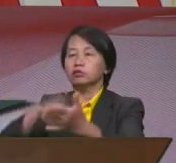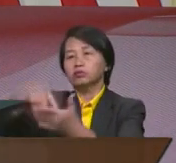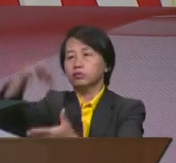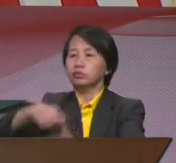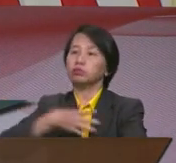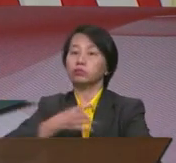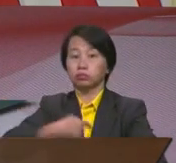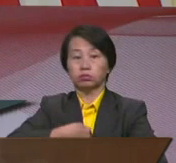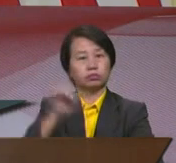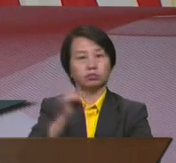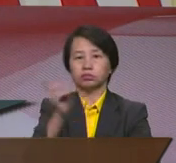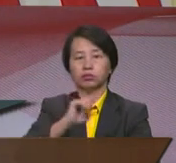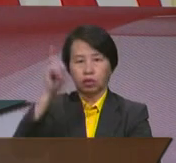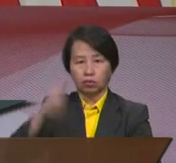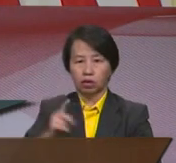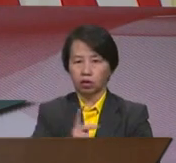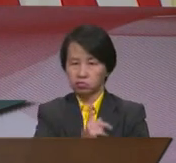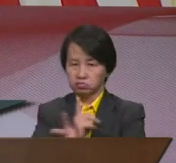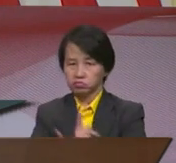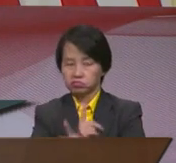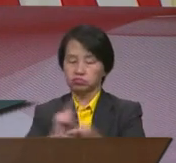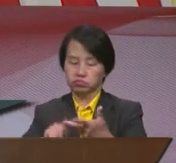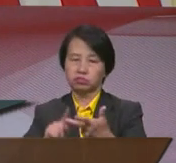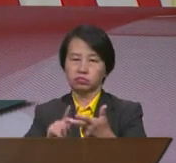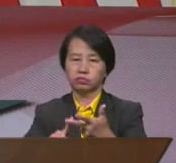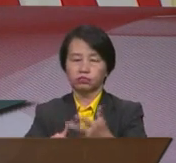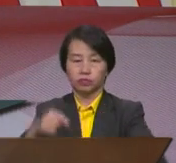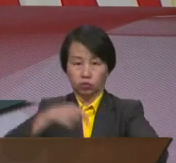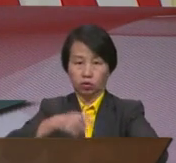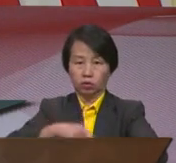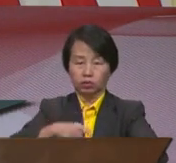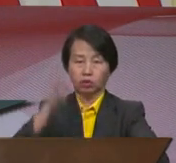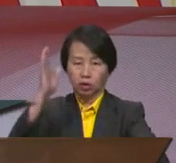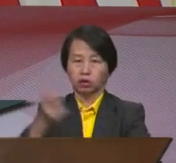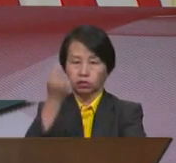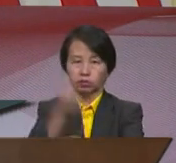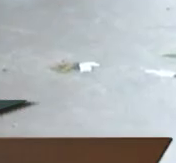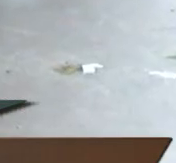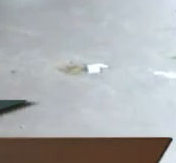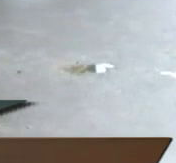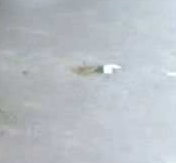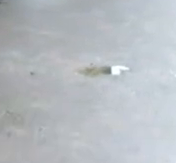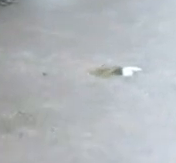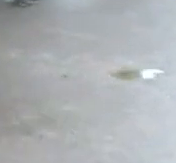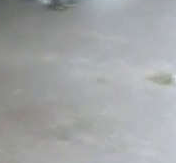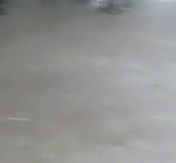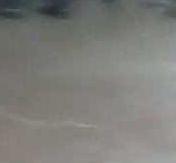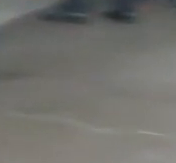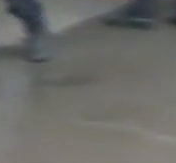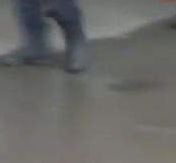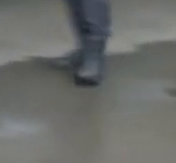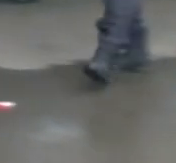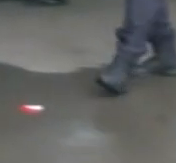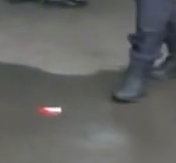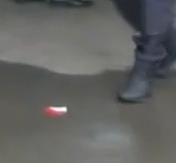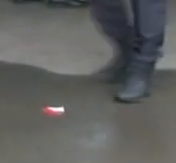suka hati mereka. Mereka akan dikawal dan juga waktu akan ditetapkan. 至于健康无虞的普